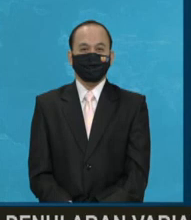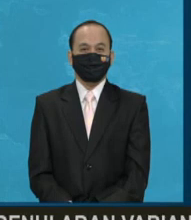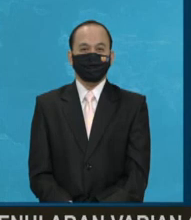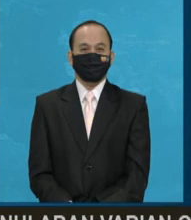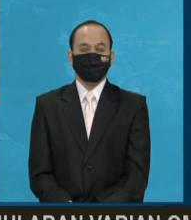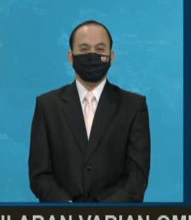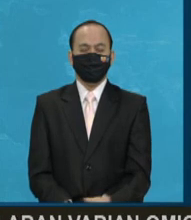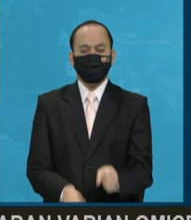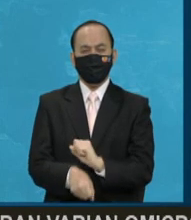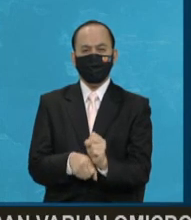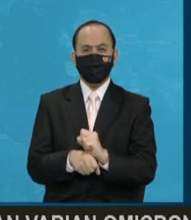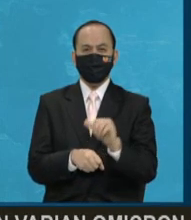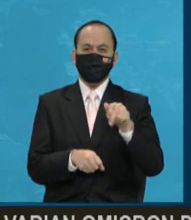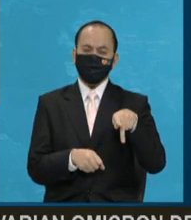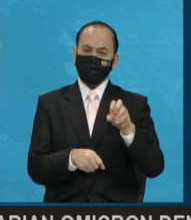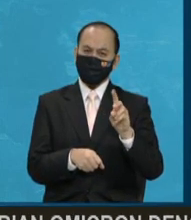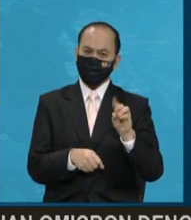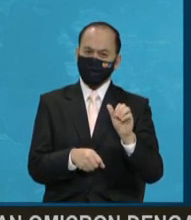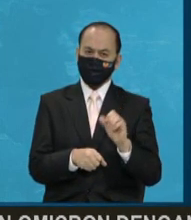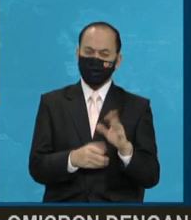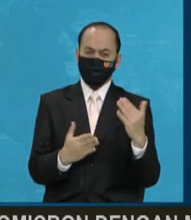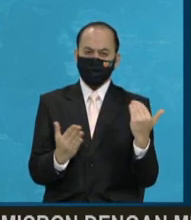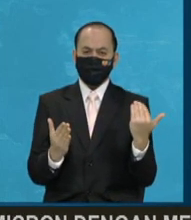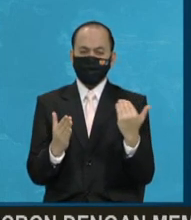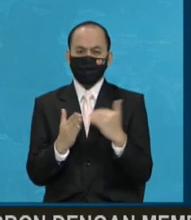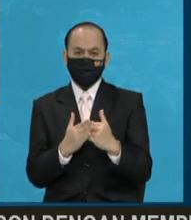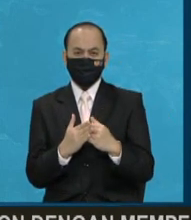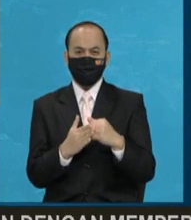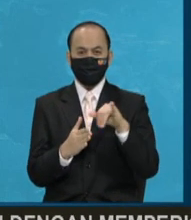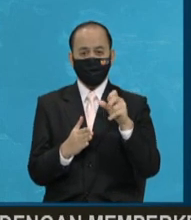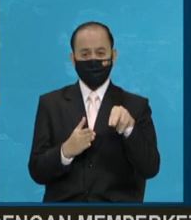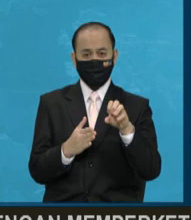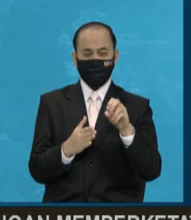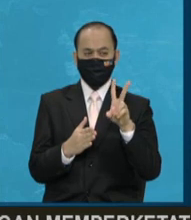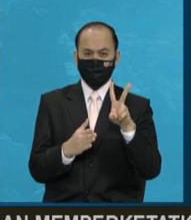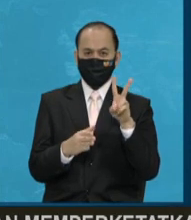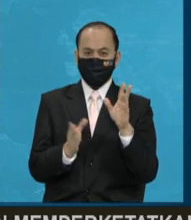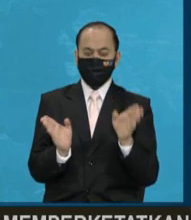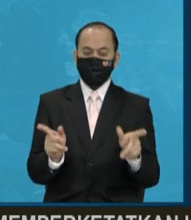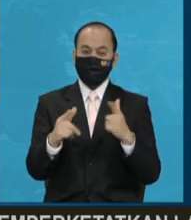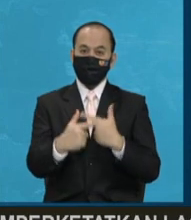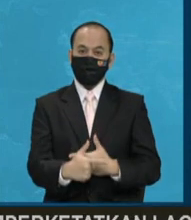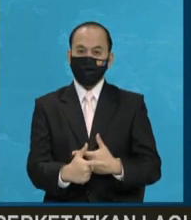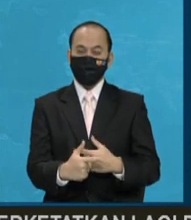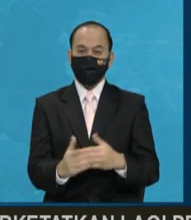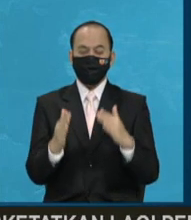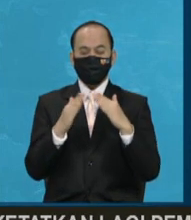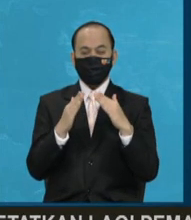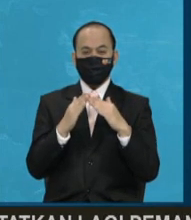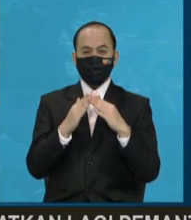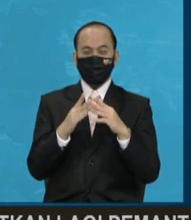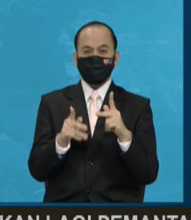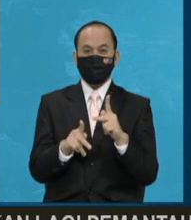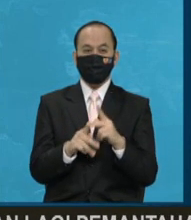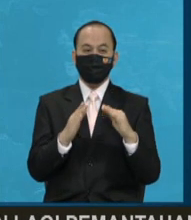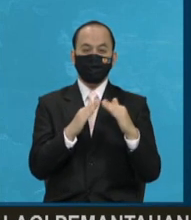Hai sementara itu operasi spadu pencegahan jenazah yang dijalankan DI duo lokasi belum pekan kepada rumah kediaman